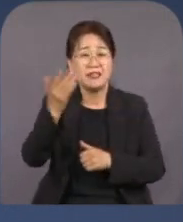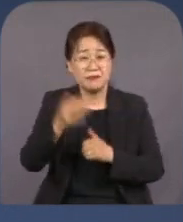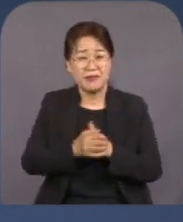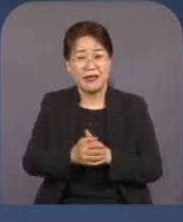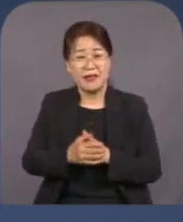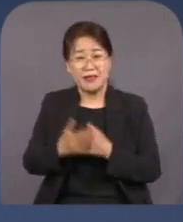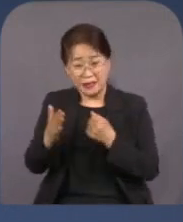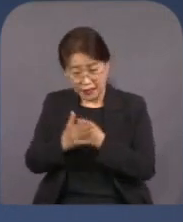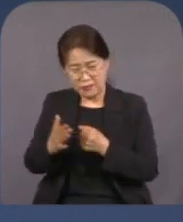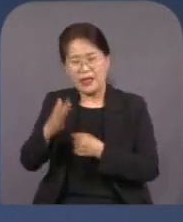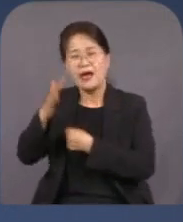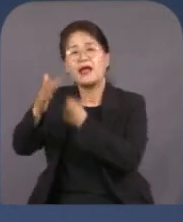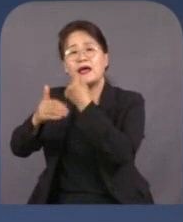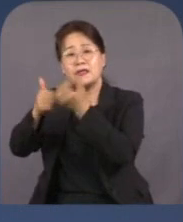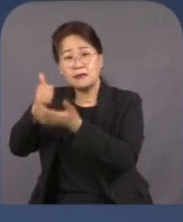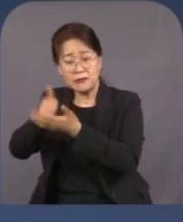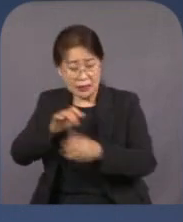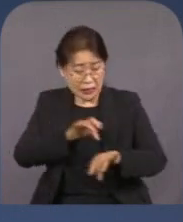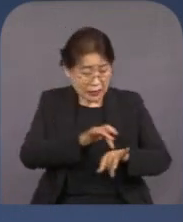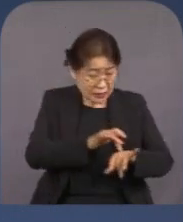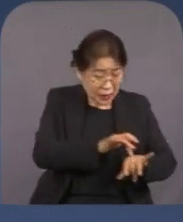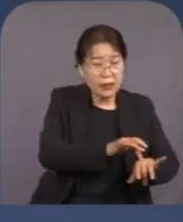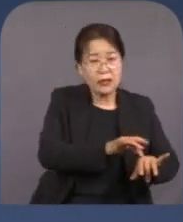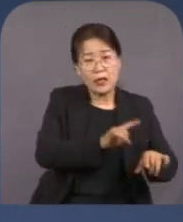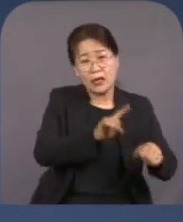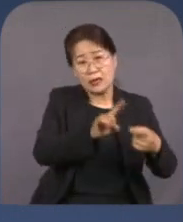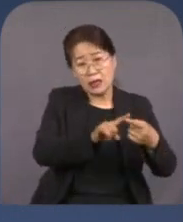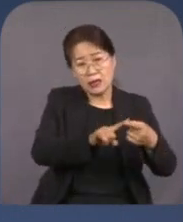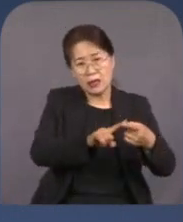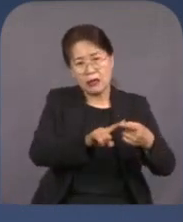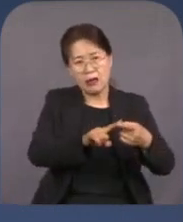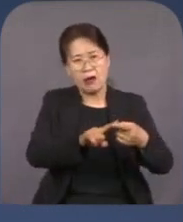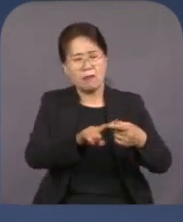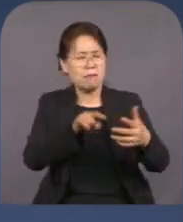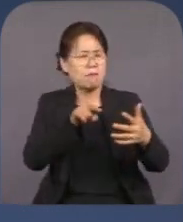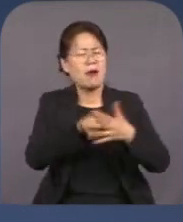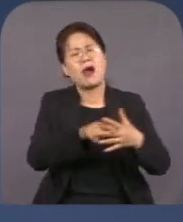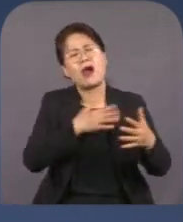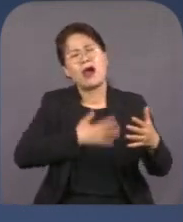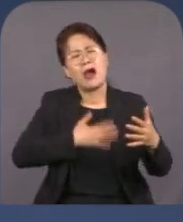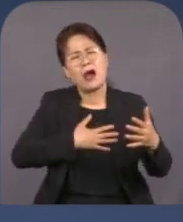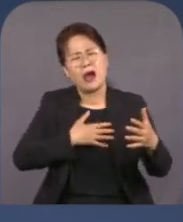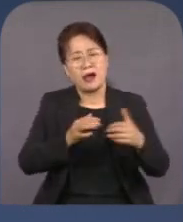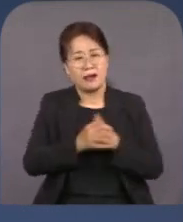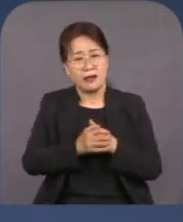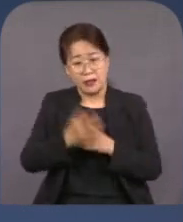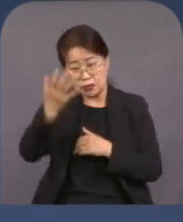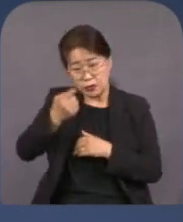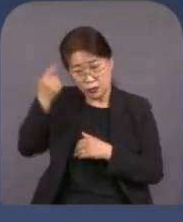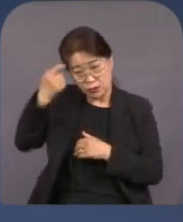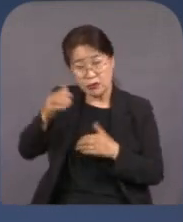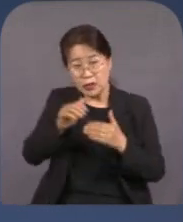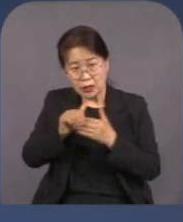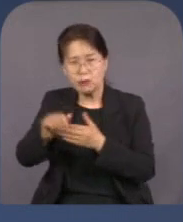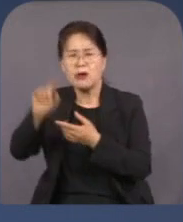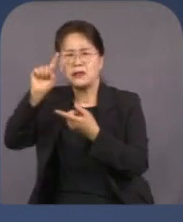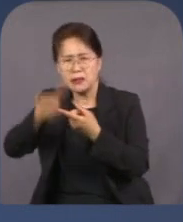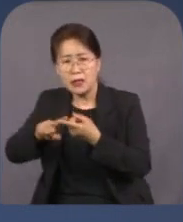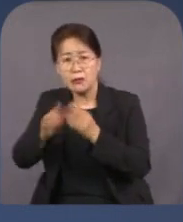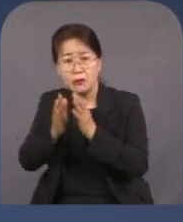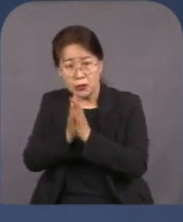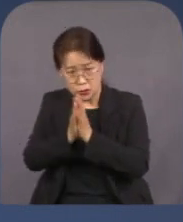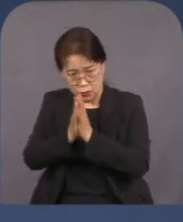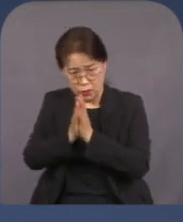계십니다 하나님 아버지의 관심이 무엇인지도 알고 계세요 그러니까 우리가 성령님의 인도하심을 따라 기도하게 되면